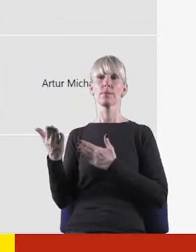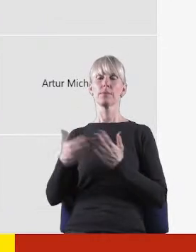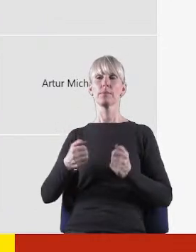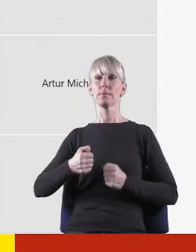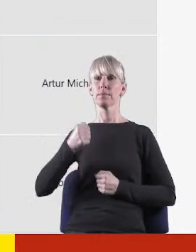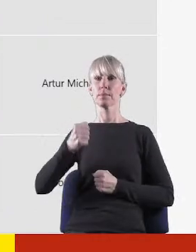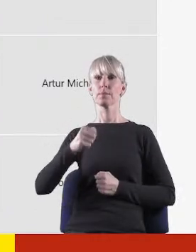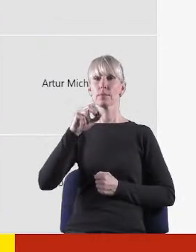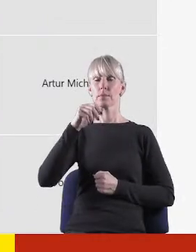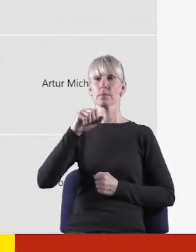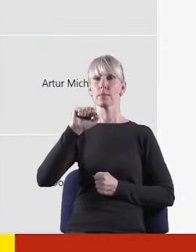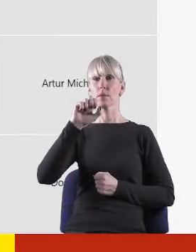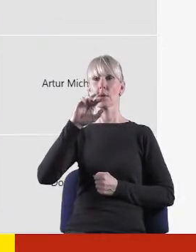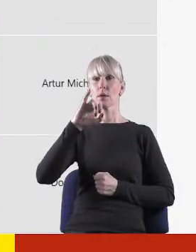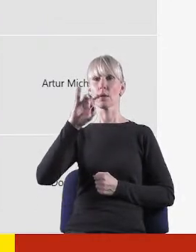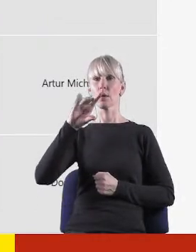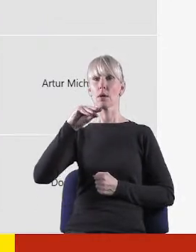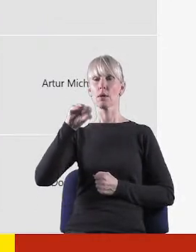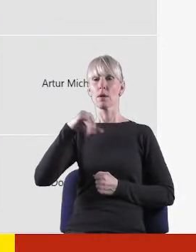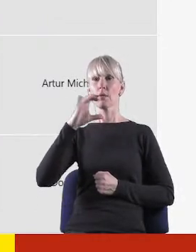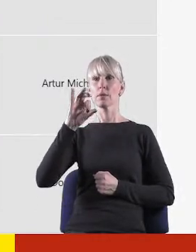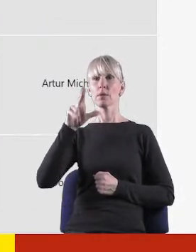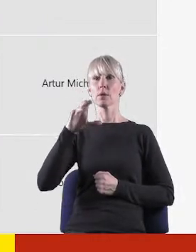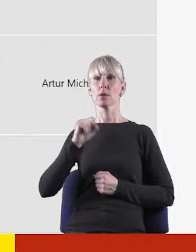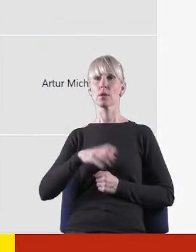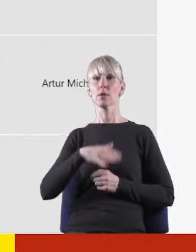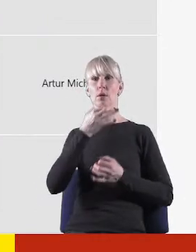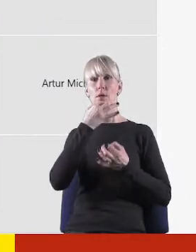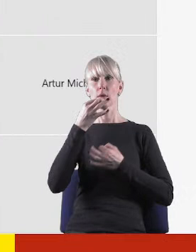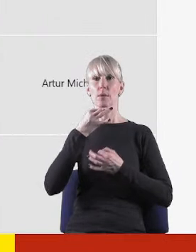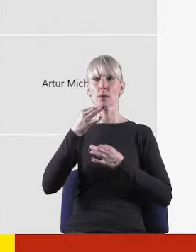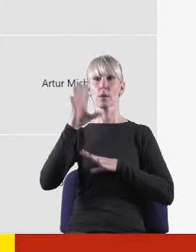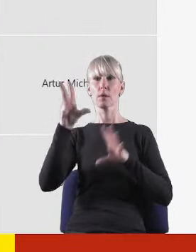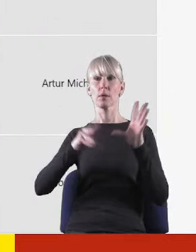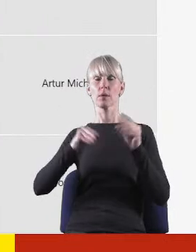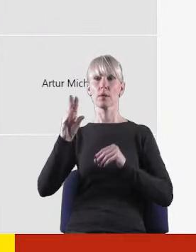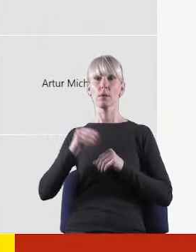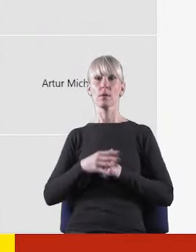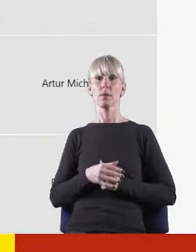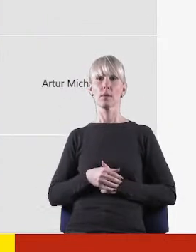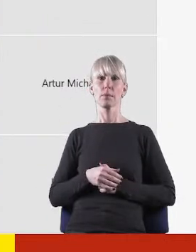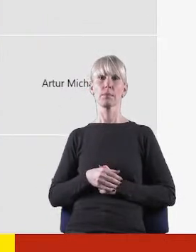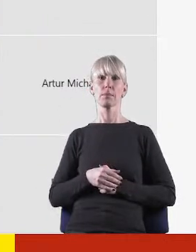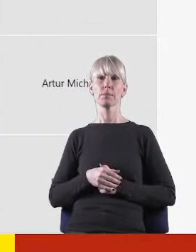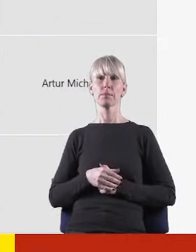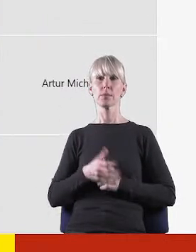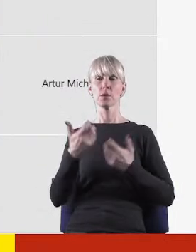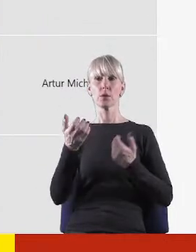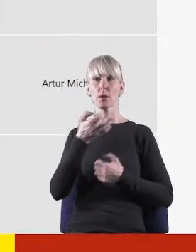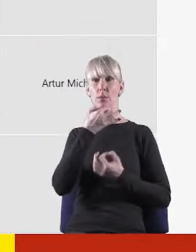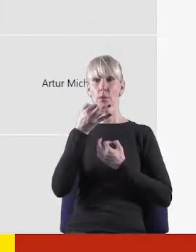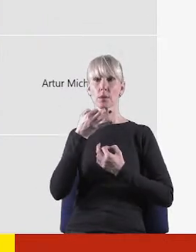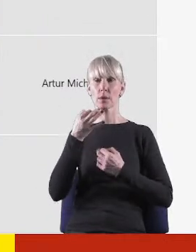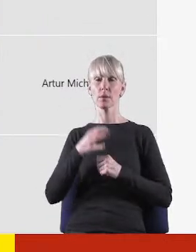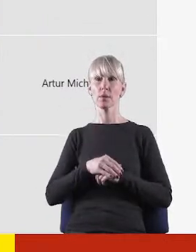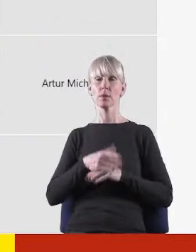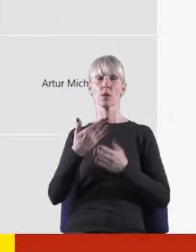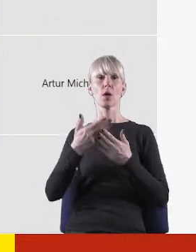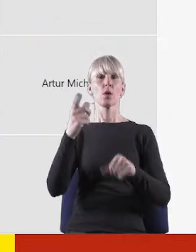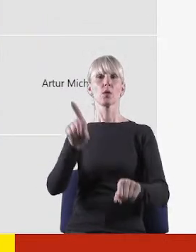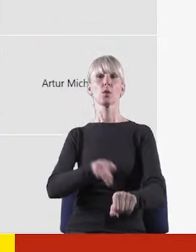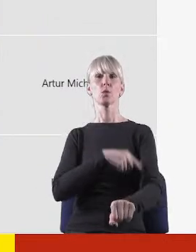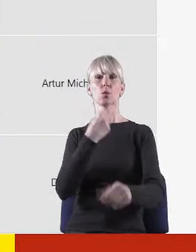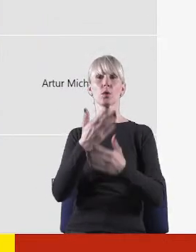Gajewski. To już kończąc ten pakiet pytań właśnie budżetowych, po pierwsze chciałem zapytać jeszcze, jakie będzie zadłużenie po